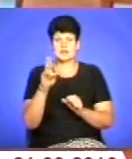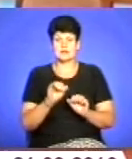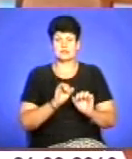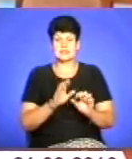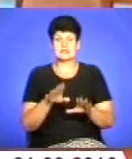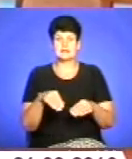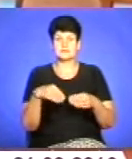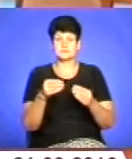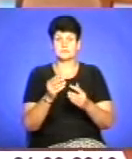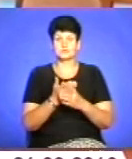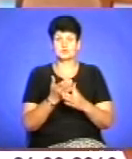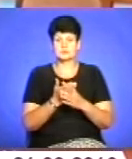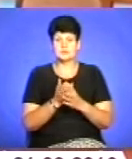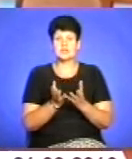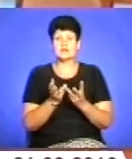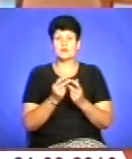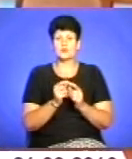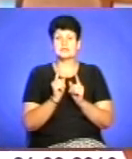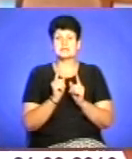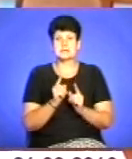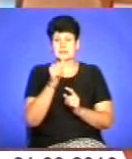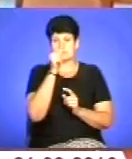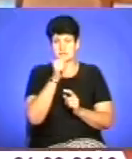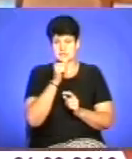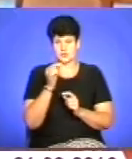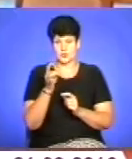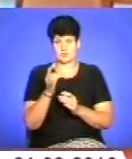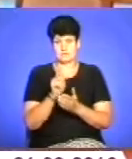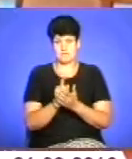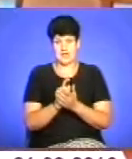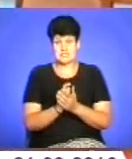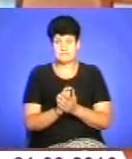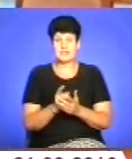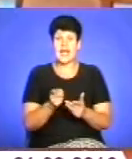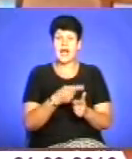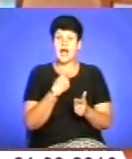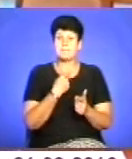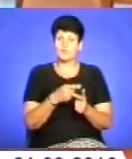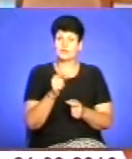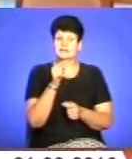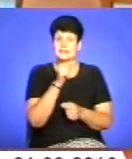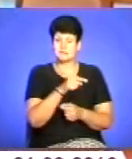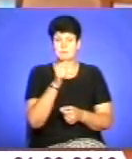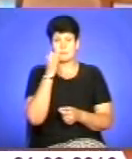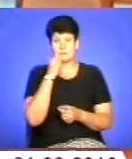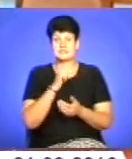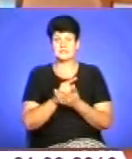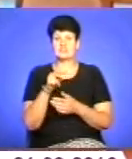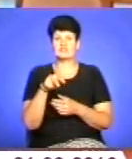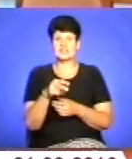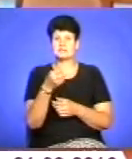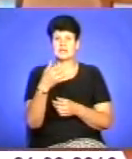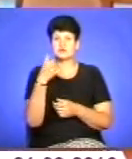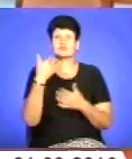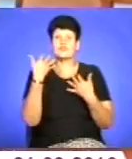де призначення субсидій, буде враховуватись тільки місячний розмір пенсії. Або для тих пенсіонерів, які в 2015 році вже